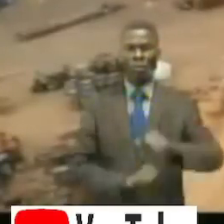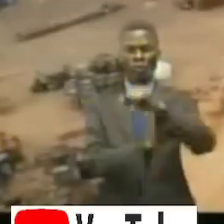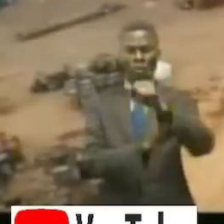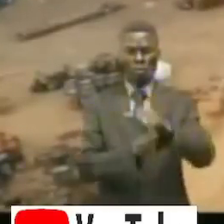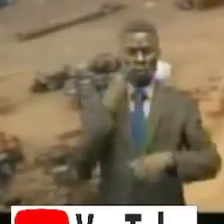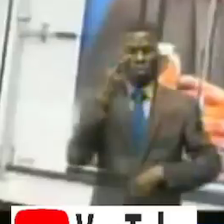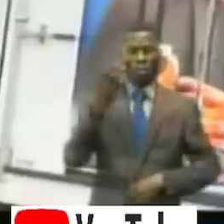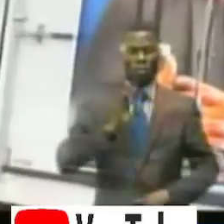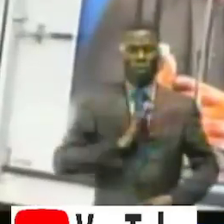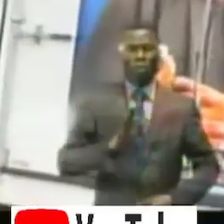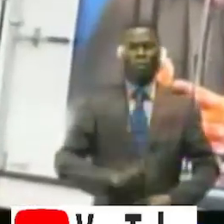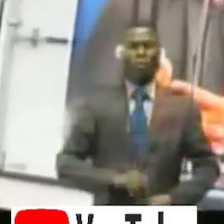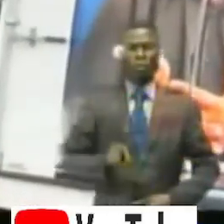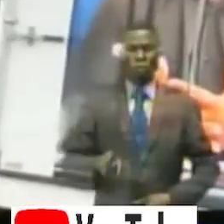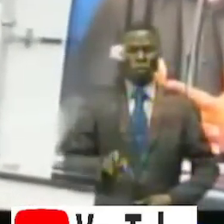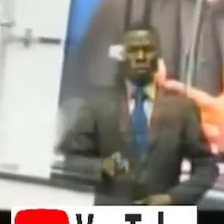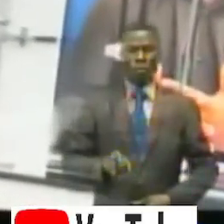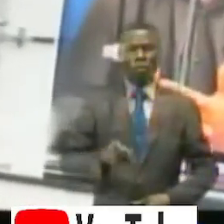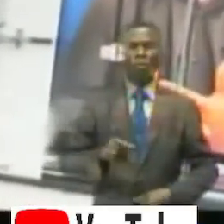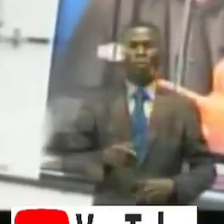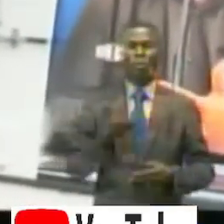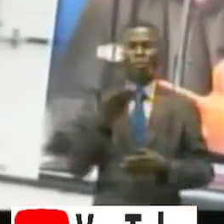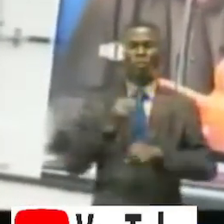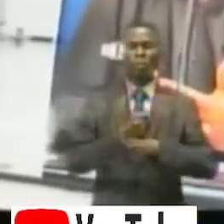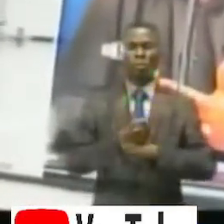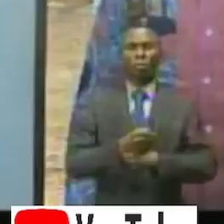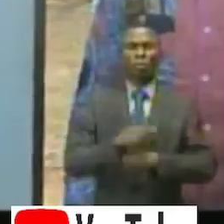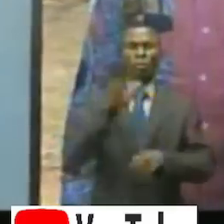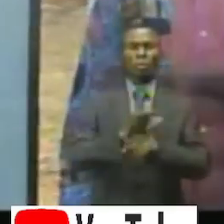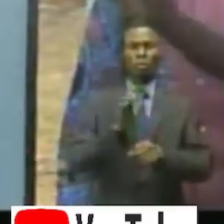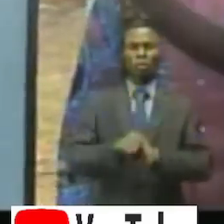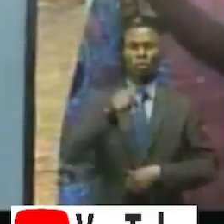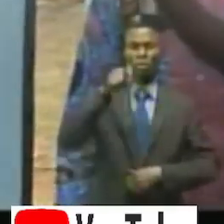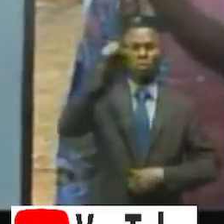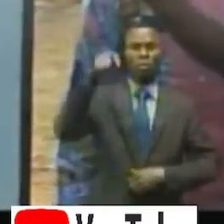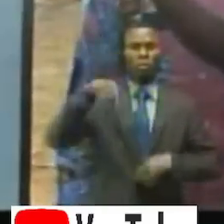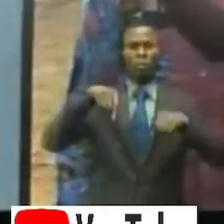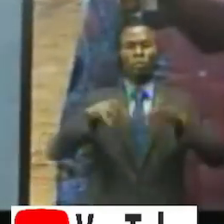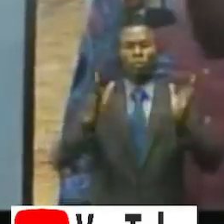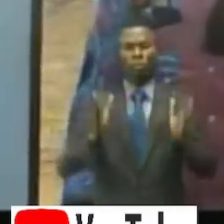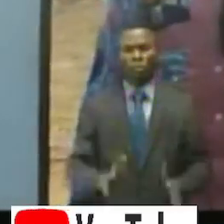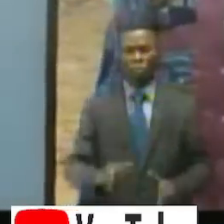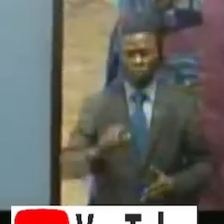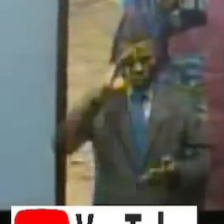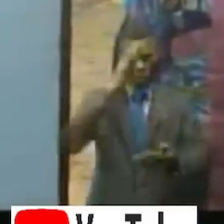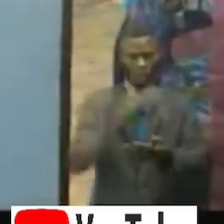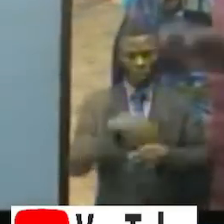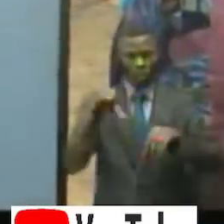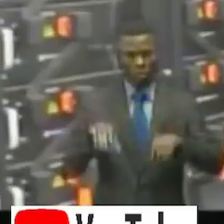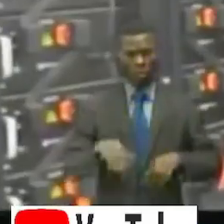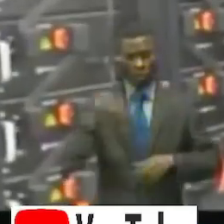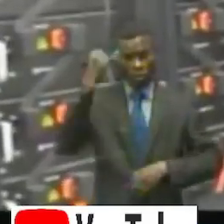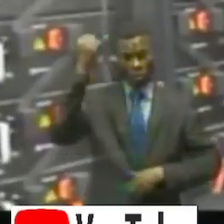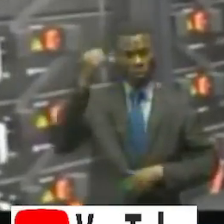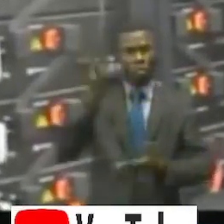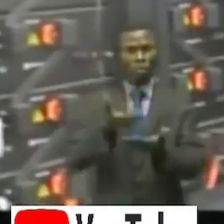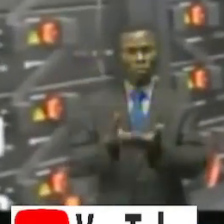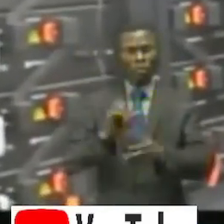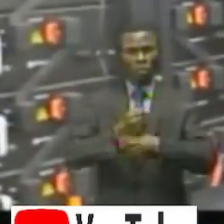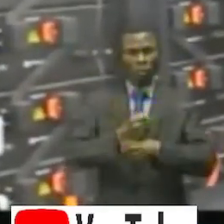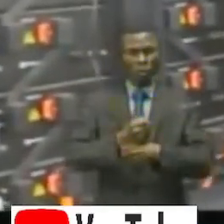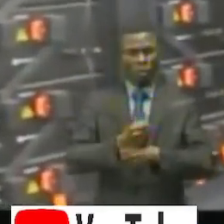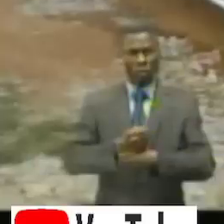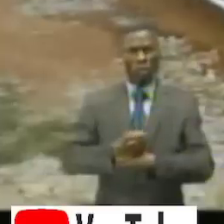du président de la République, qui est de créer des millionnaires congolais, Raymond Zeimana, un fils du pays, a pris l'initiative d'installer